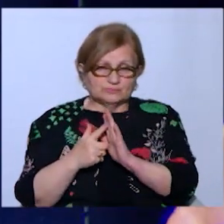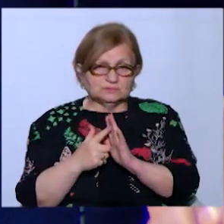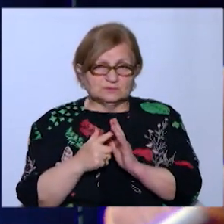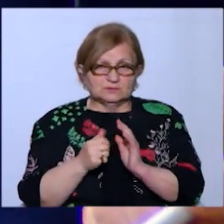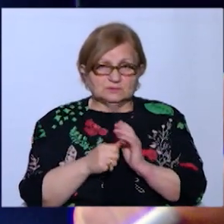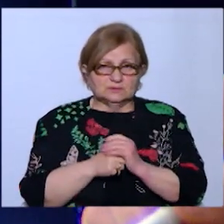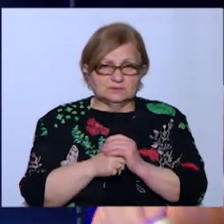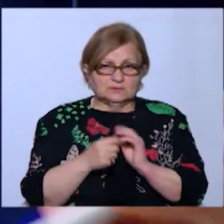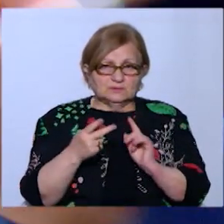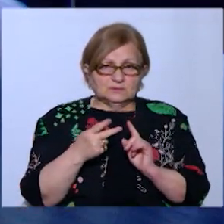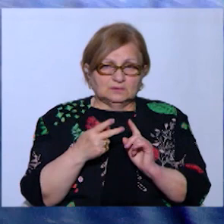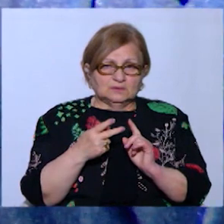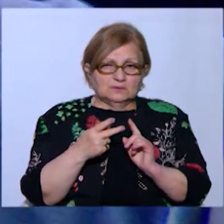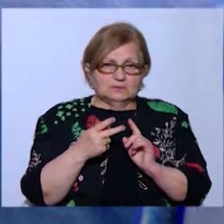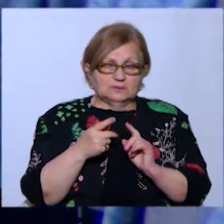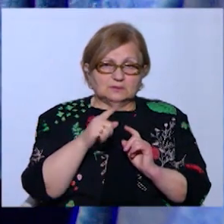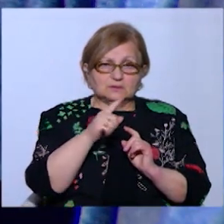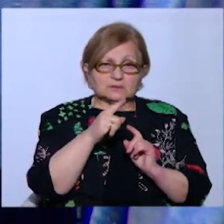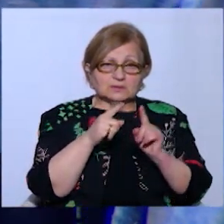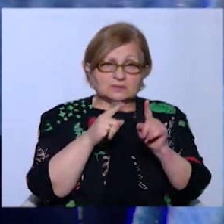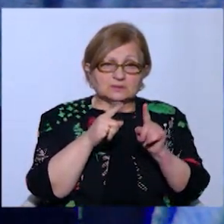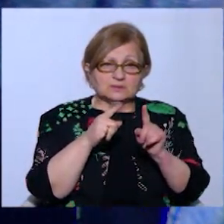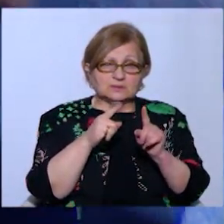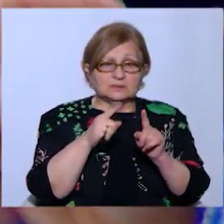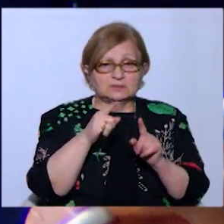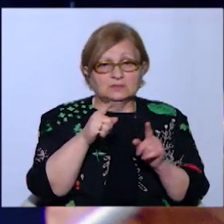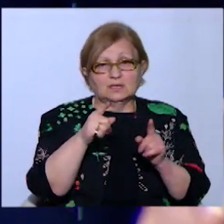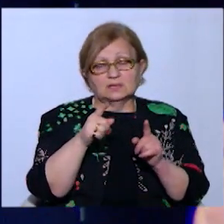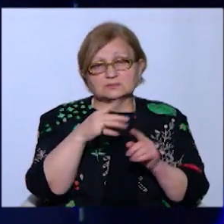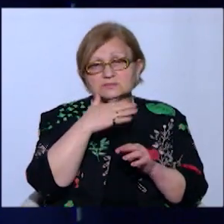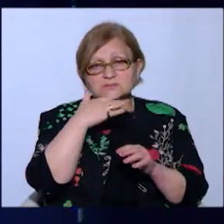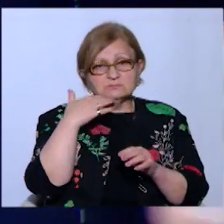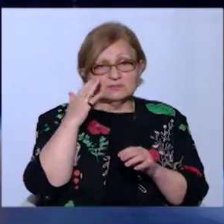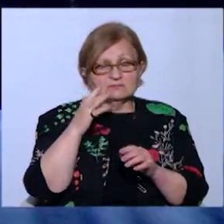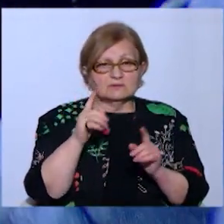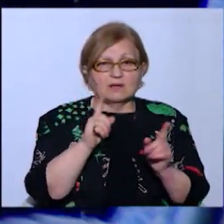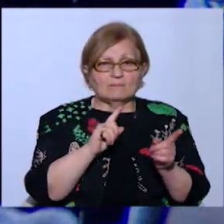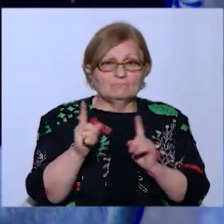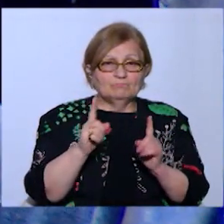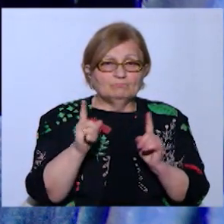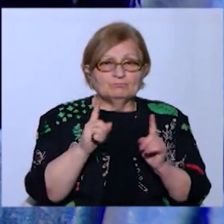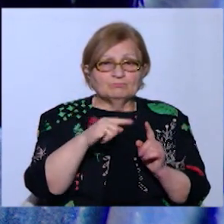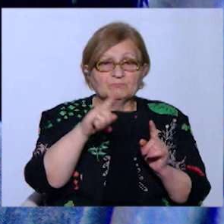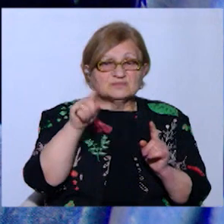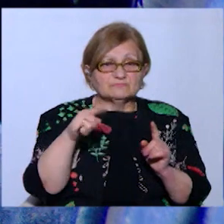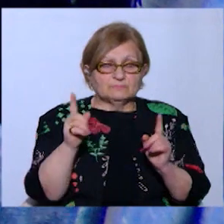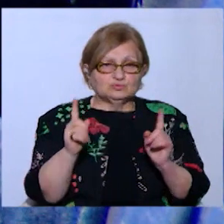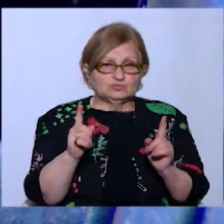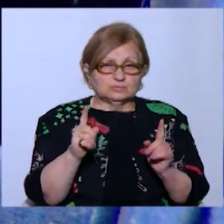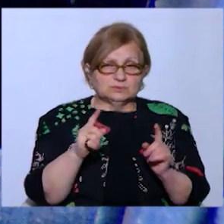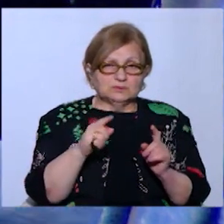და მეორე და რადგან ნაკლებია ანტოლი ამონახსთა სიმრავლე იქნება ფესვებს შორის ხოლო მეორე უტოლობის შესაბამისი